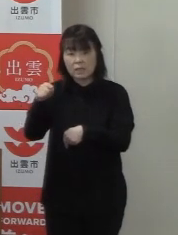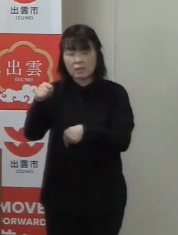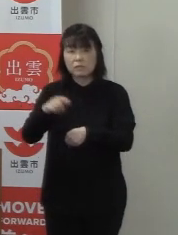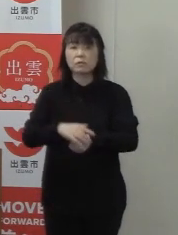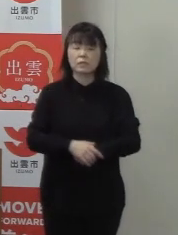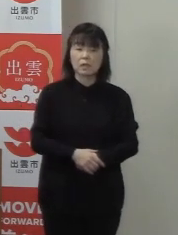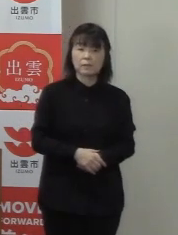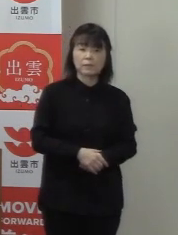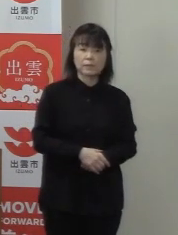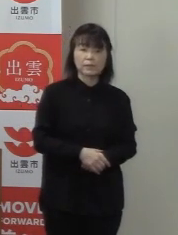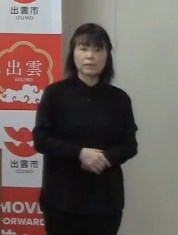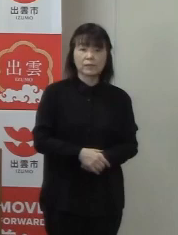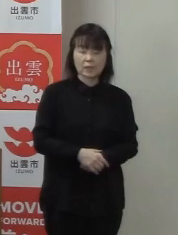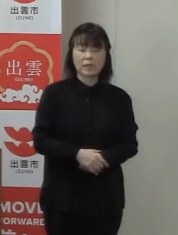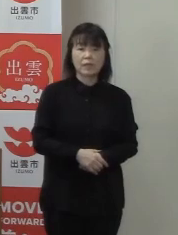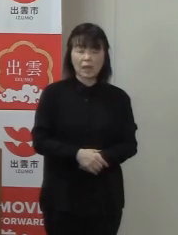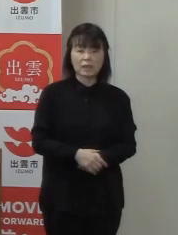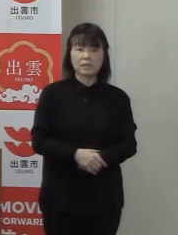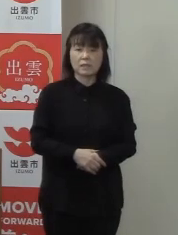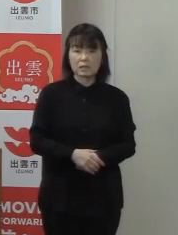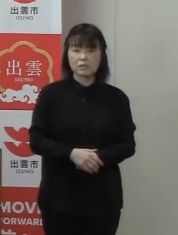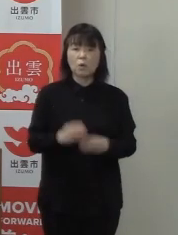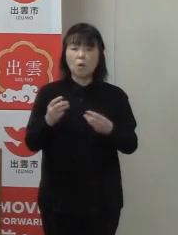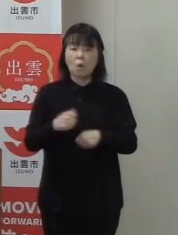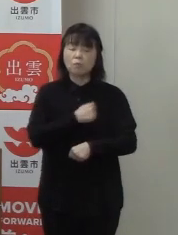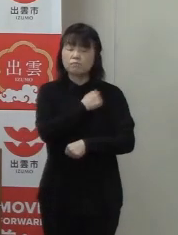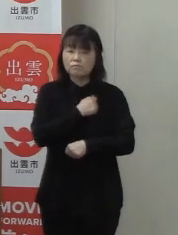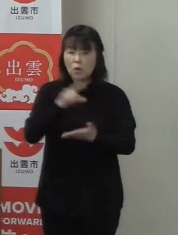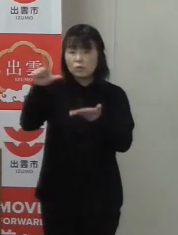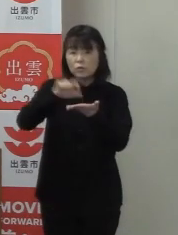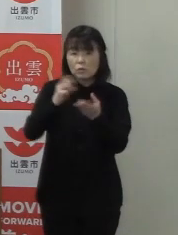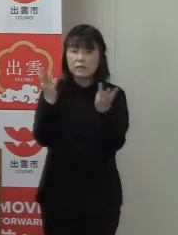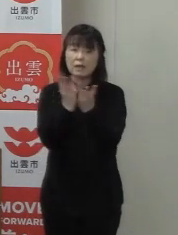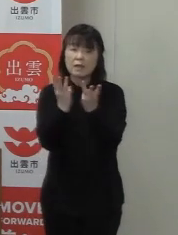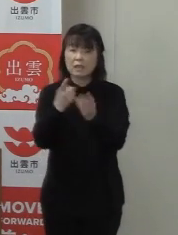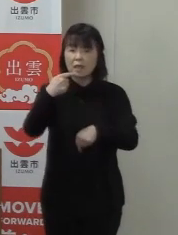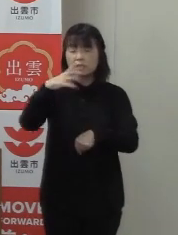されるということです。はい、 わかりました。ありがとうございます。